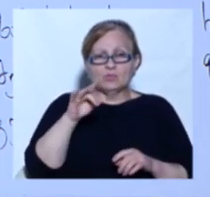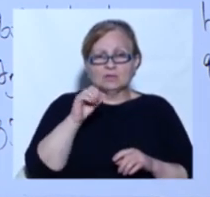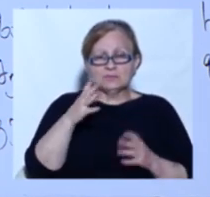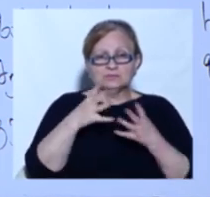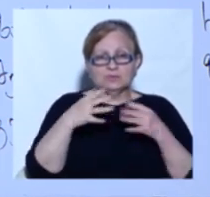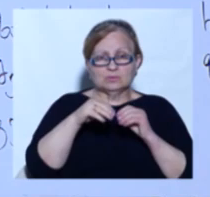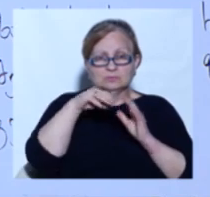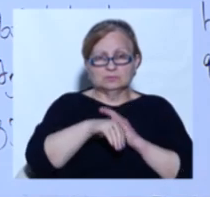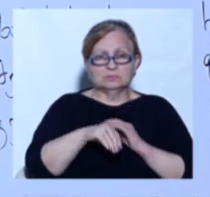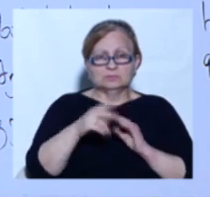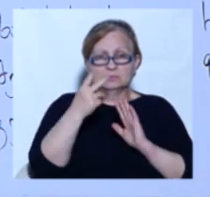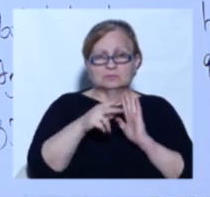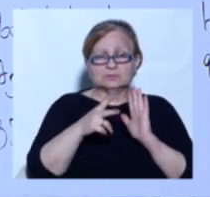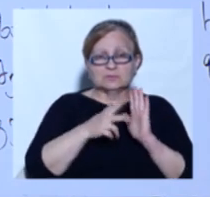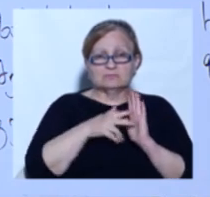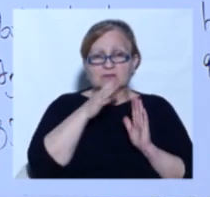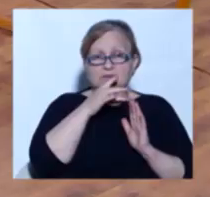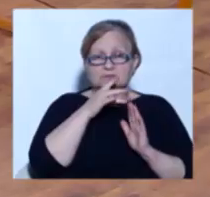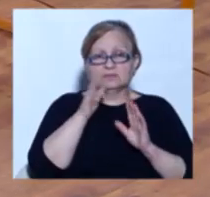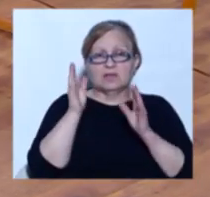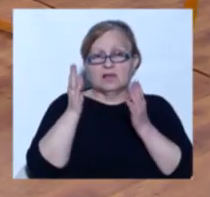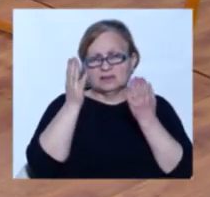28 წლის ასაკში დატოვა მშობლიური ხარე,